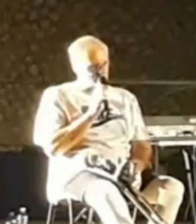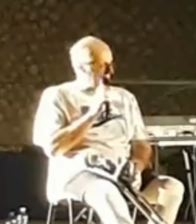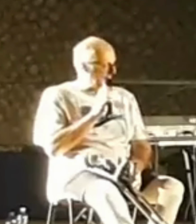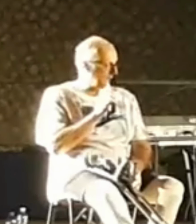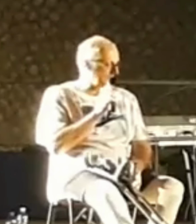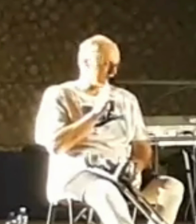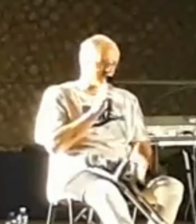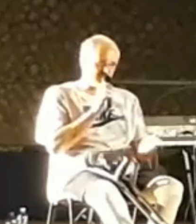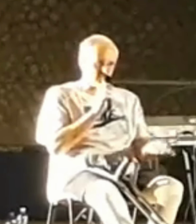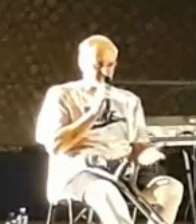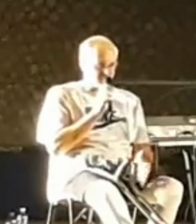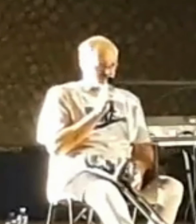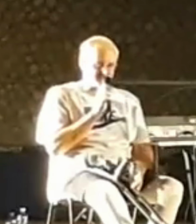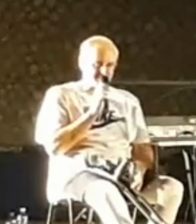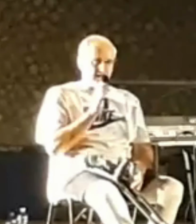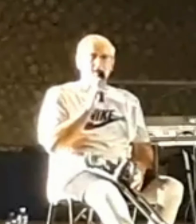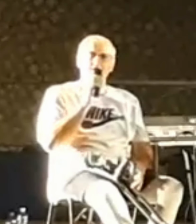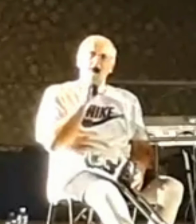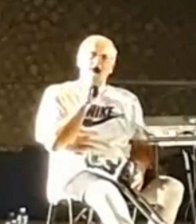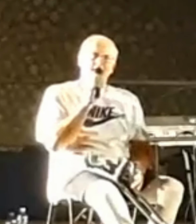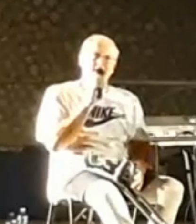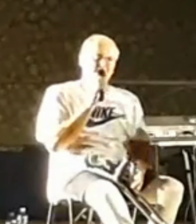in Italia che fa questa attività.